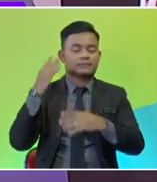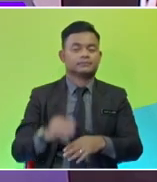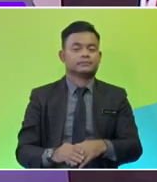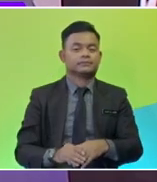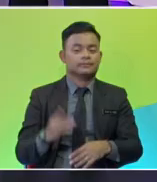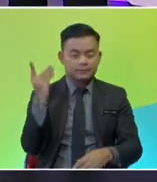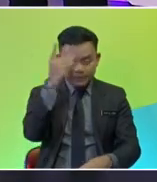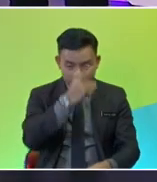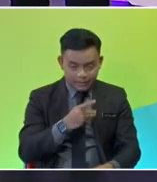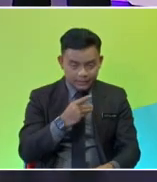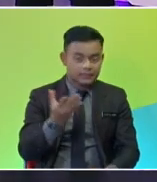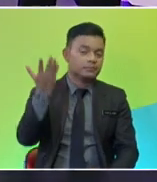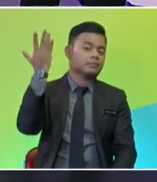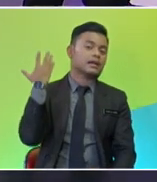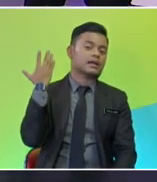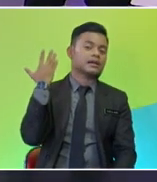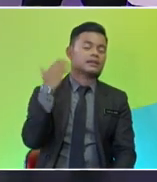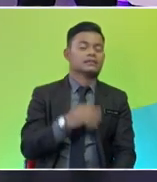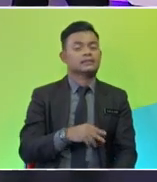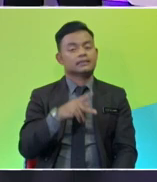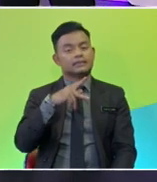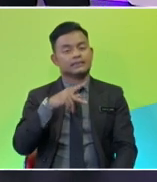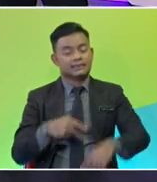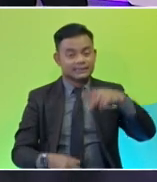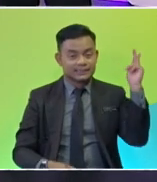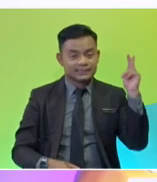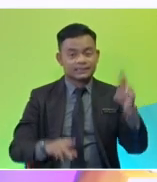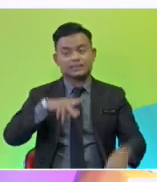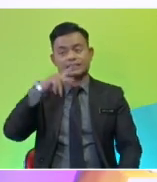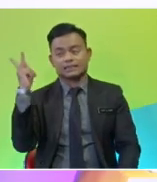kita boleh ke belakang kiri jadi